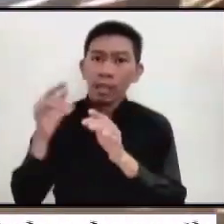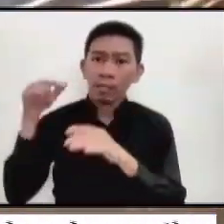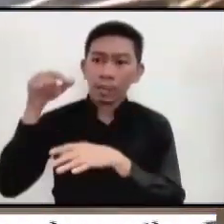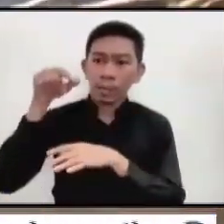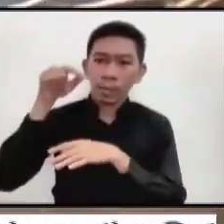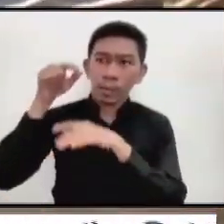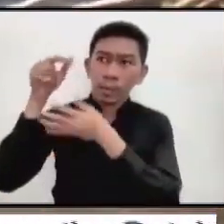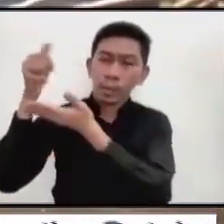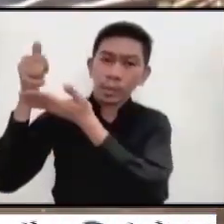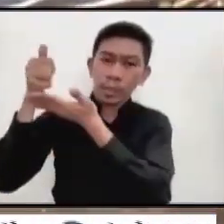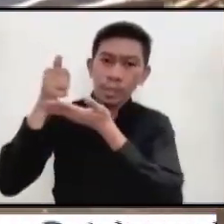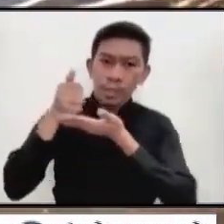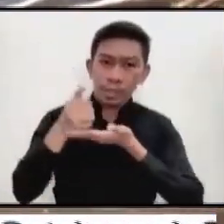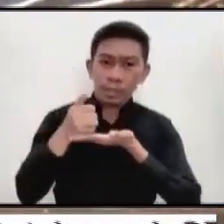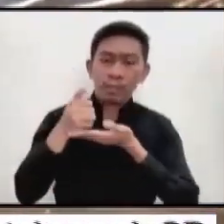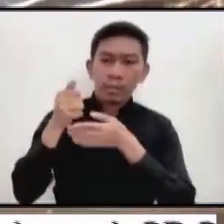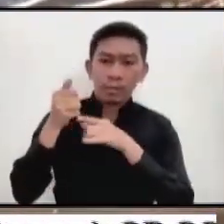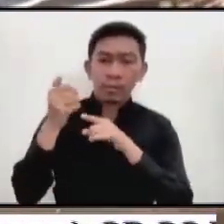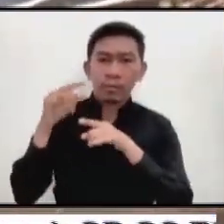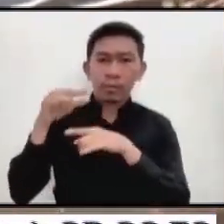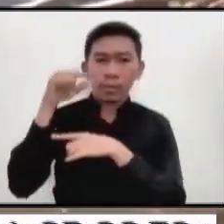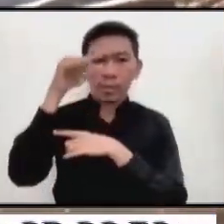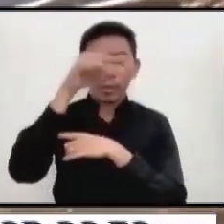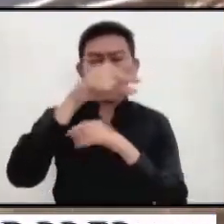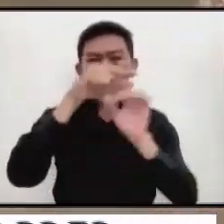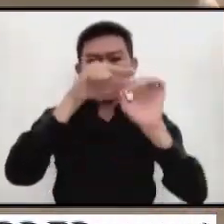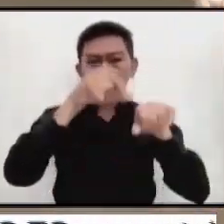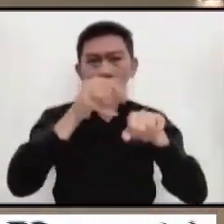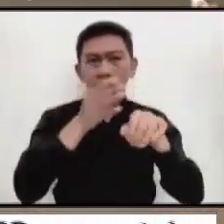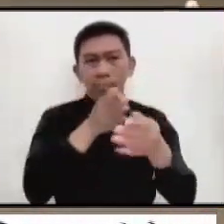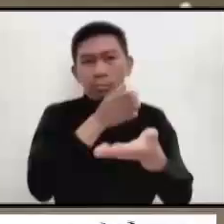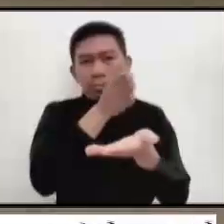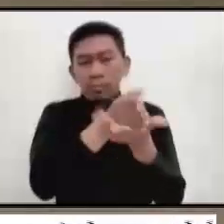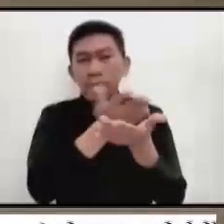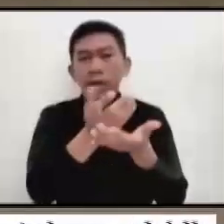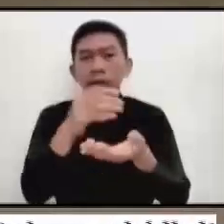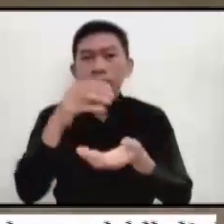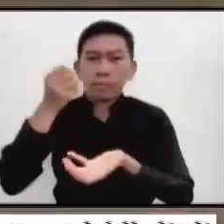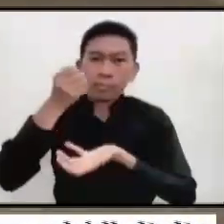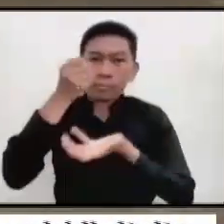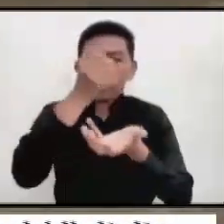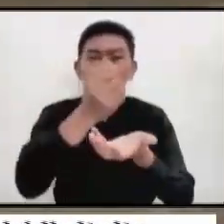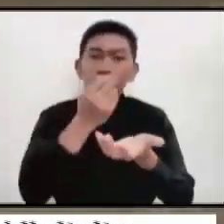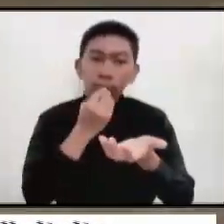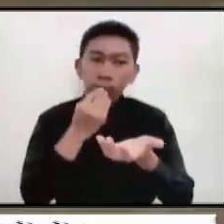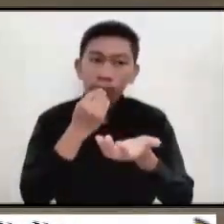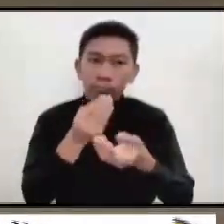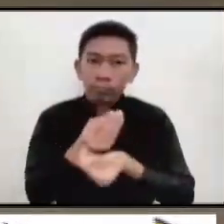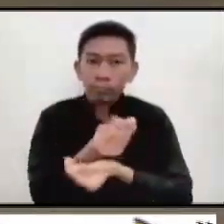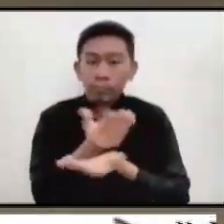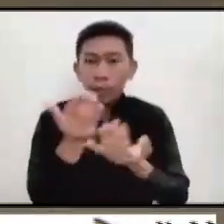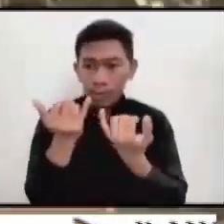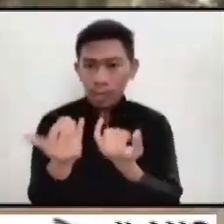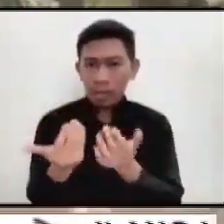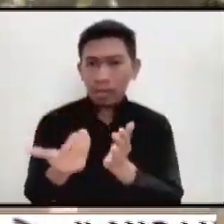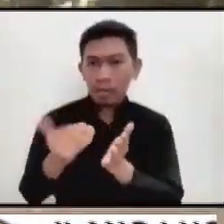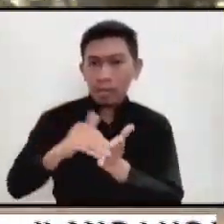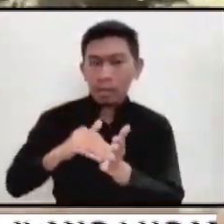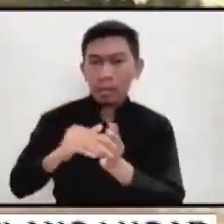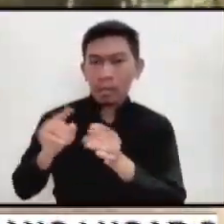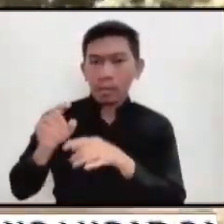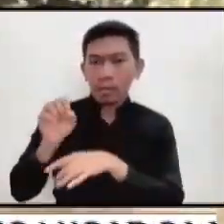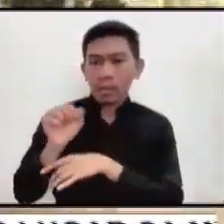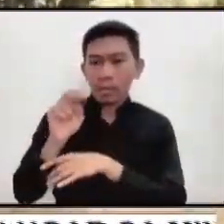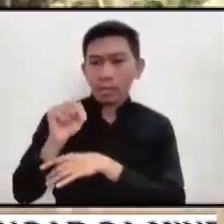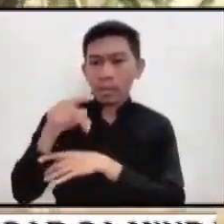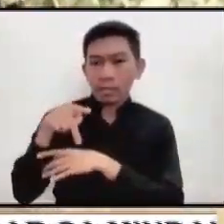para makadala namin ng mga relief goods, relief food pack. And ngayon po, mayroon na naman dito sa San Pedro, sa